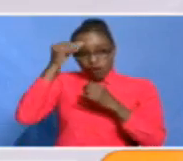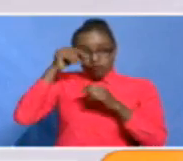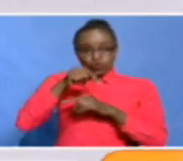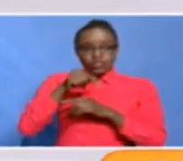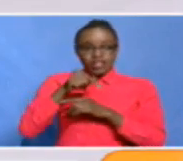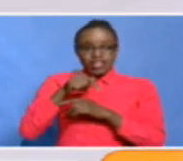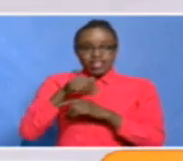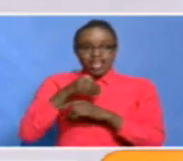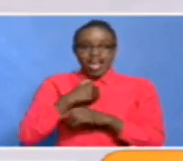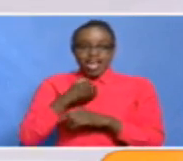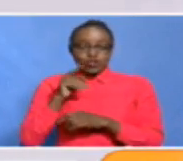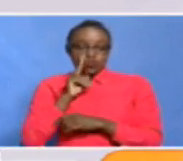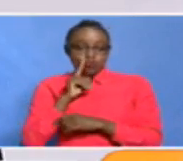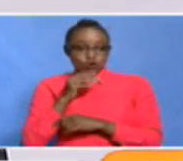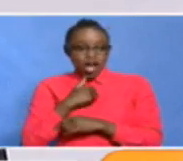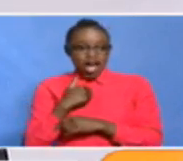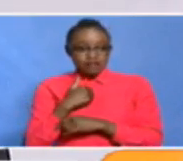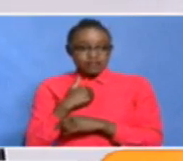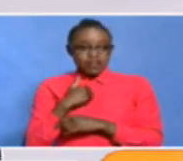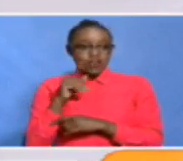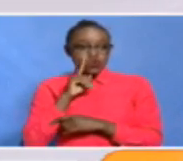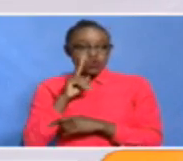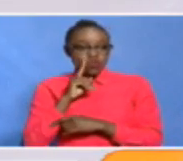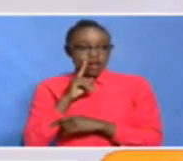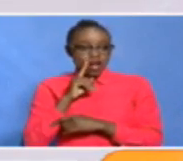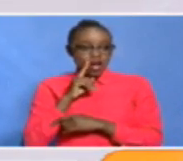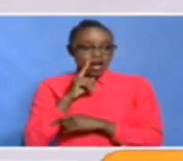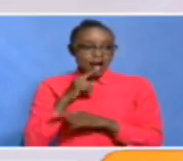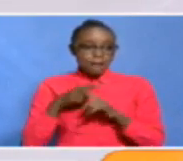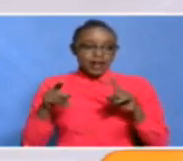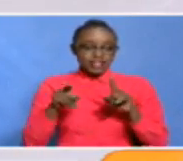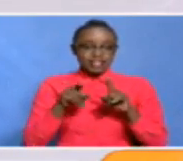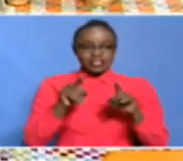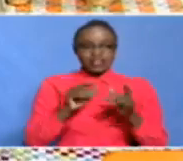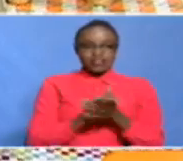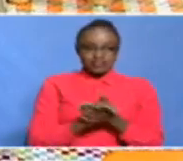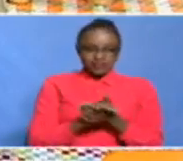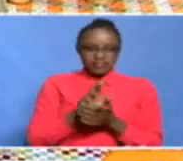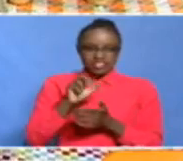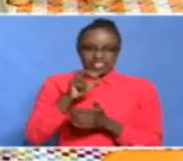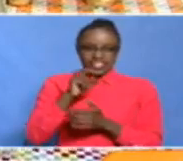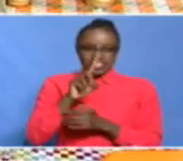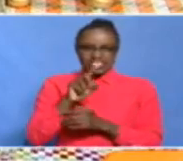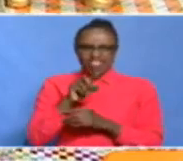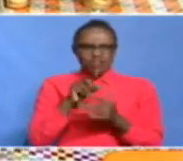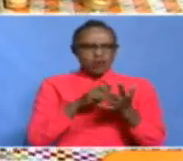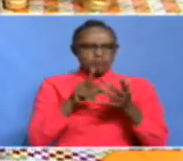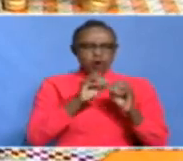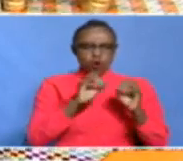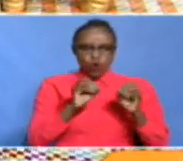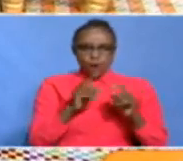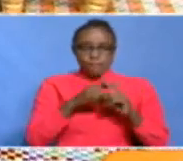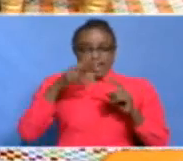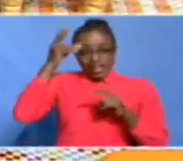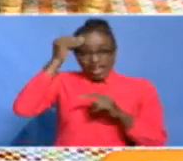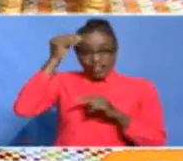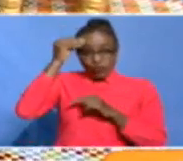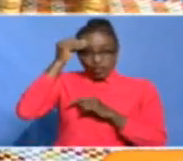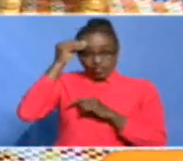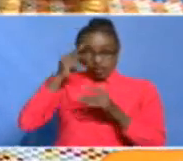leo na kesho, na kesho. Lakini muheshimiane. Mimi naitwa Rashid Abdalla. Heshima kitu cha bure hakinunuliwi hata na pesa, lakini elimu